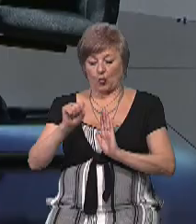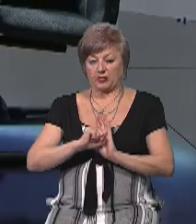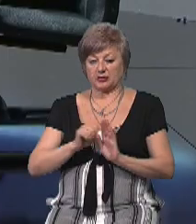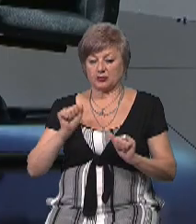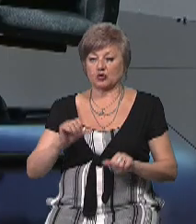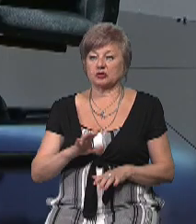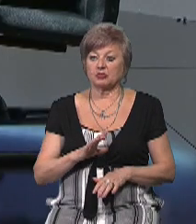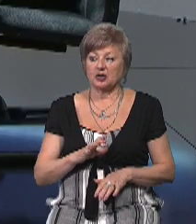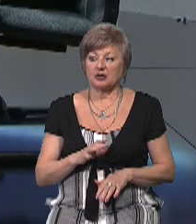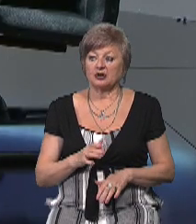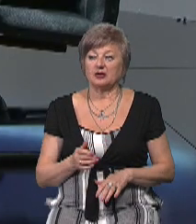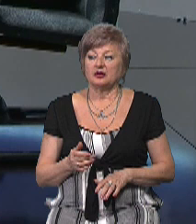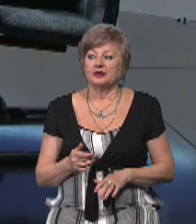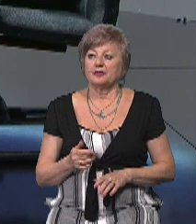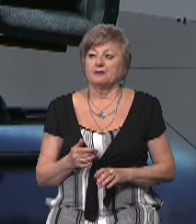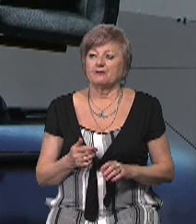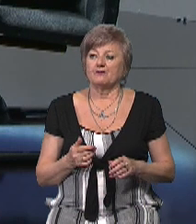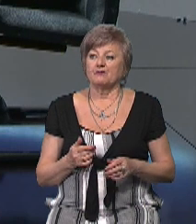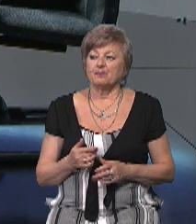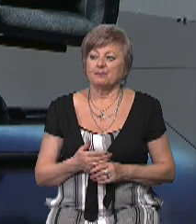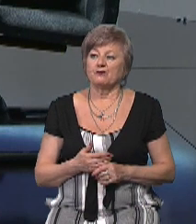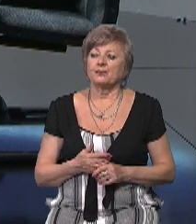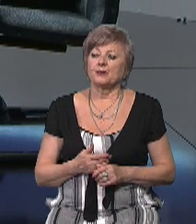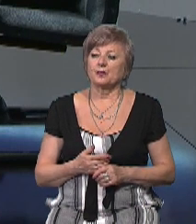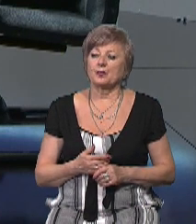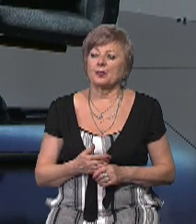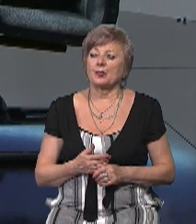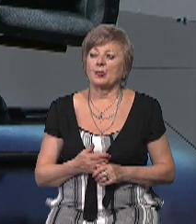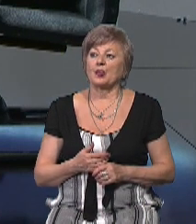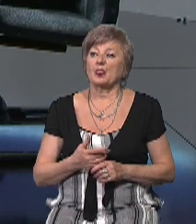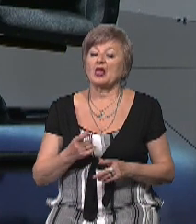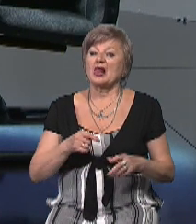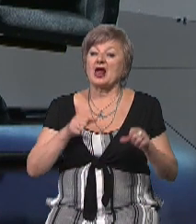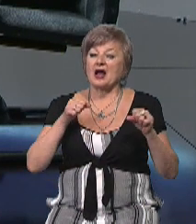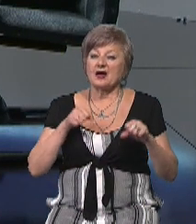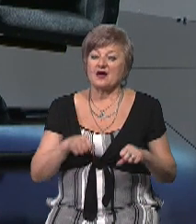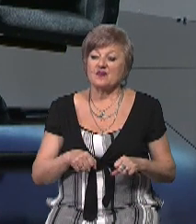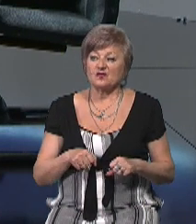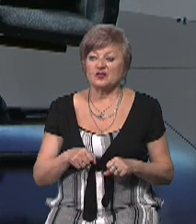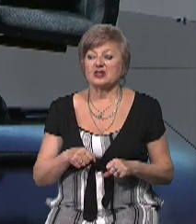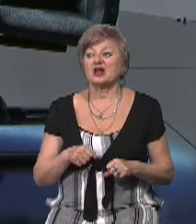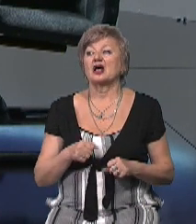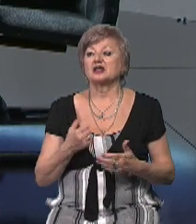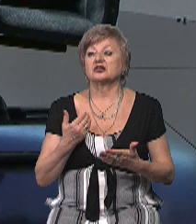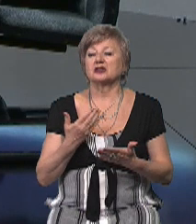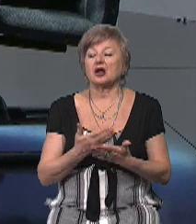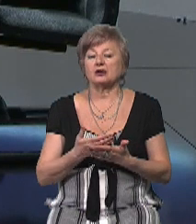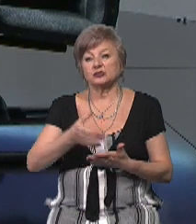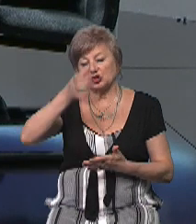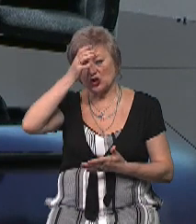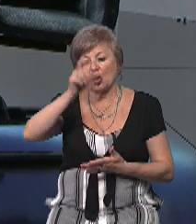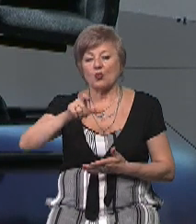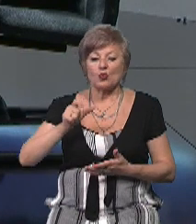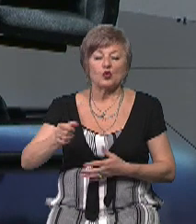жити. Сергій Миколаївич, стосовно саме історичних міфів, команда Суспільного Запоріжжя, проконсультувавшись з науковцями